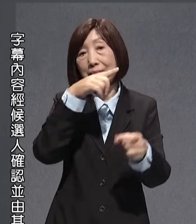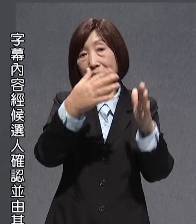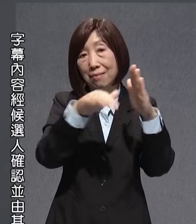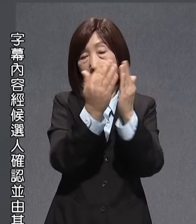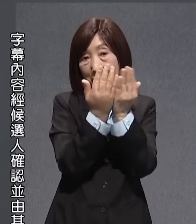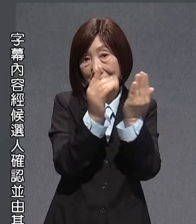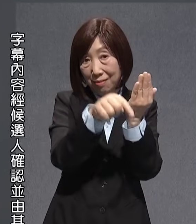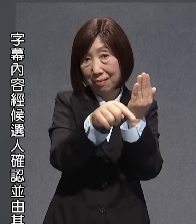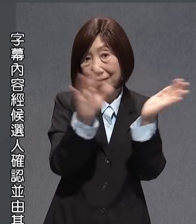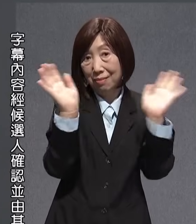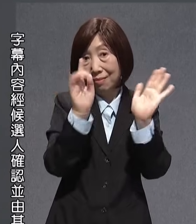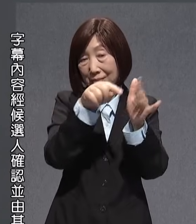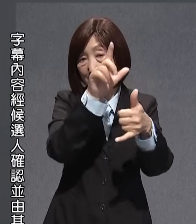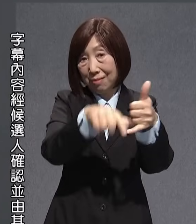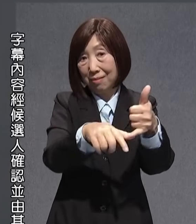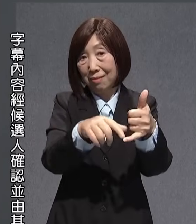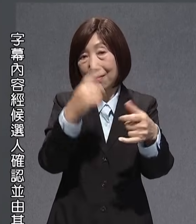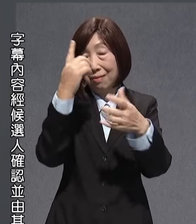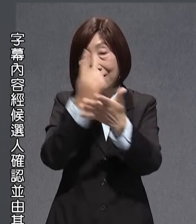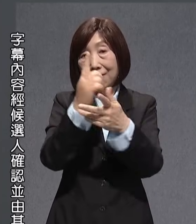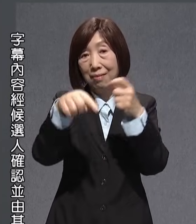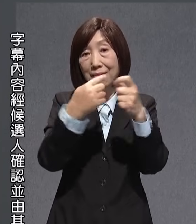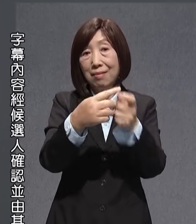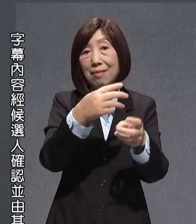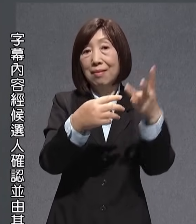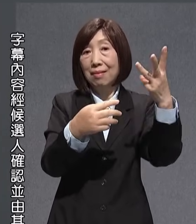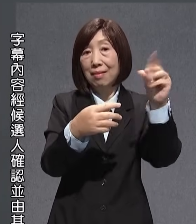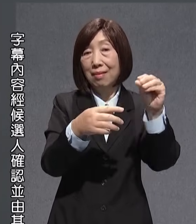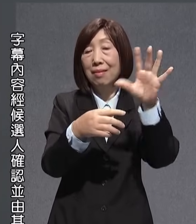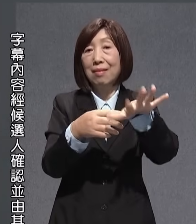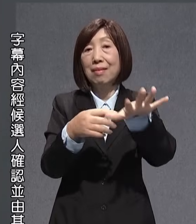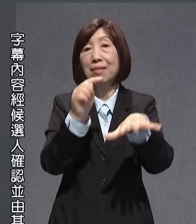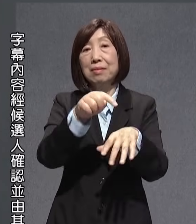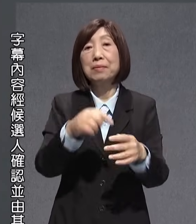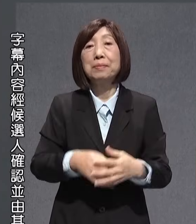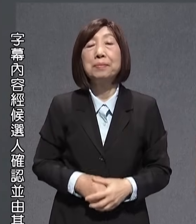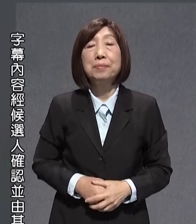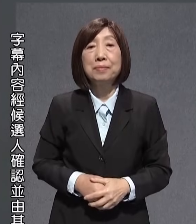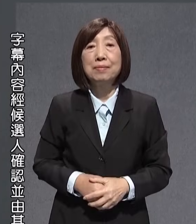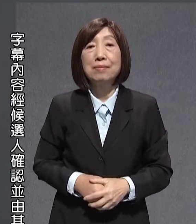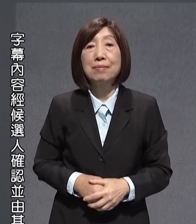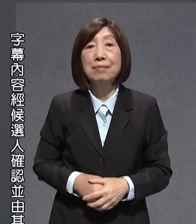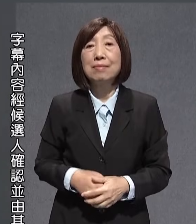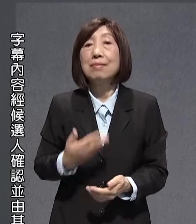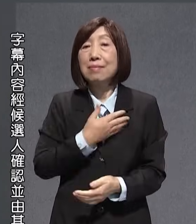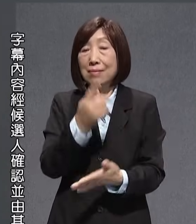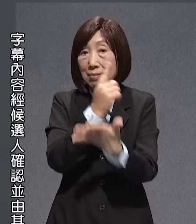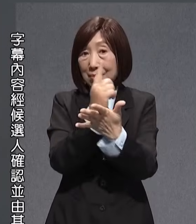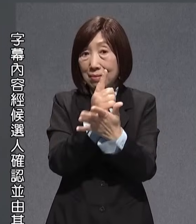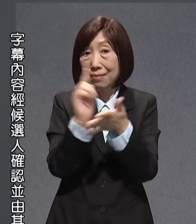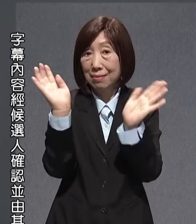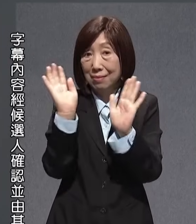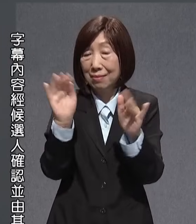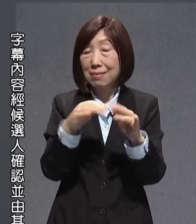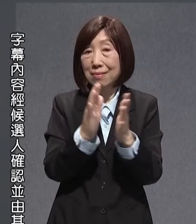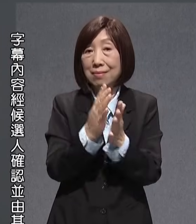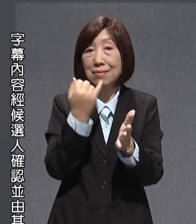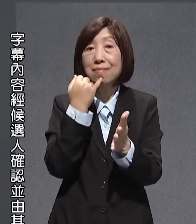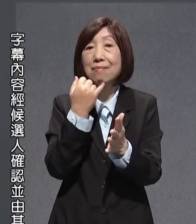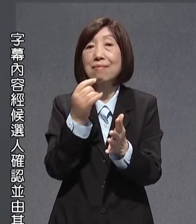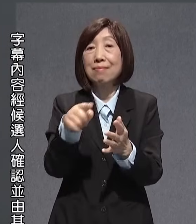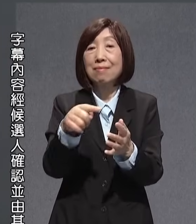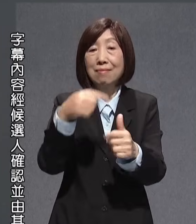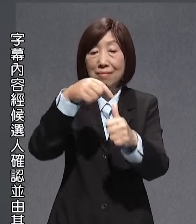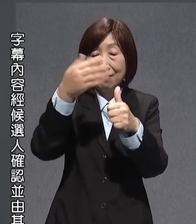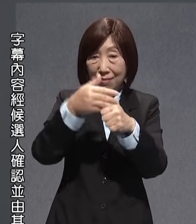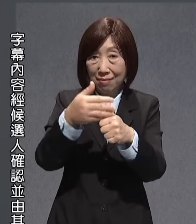的孩子每人每年35000块钱，也就是说让每一个人 都可以透过教